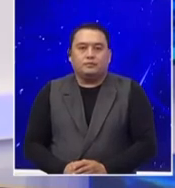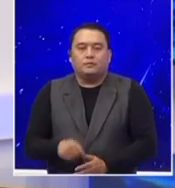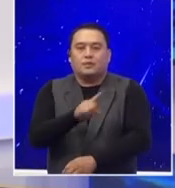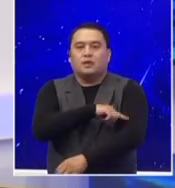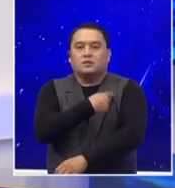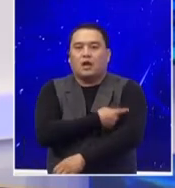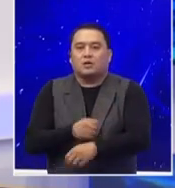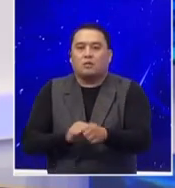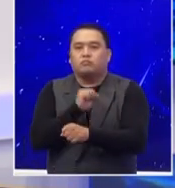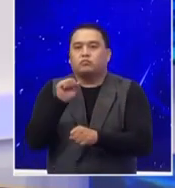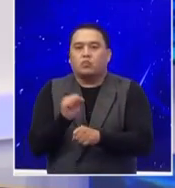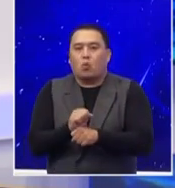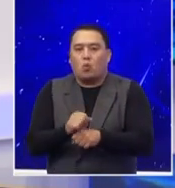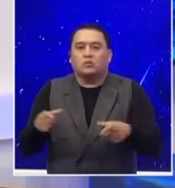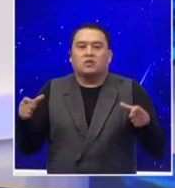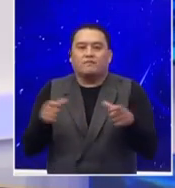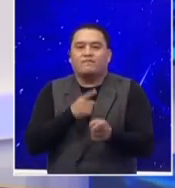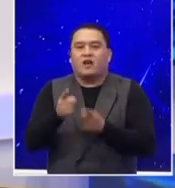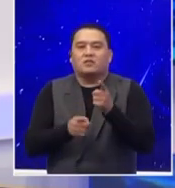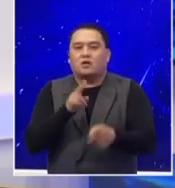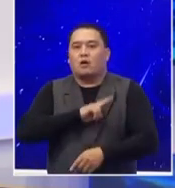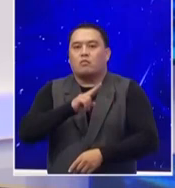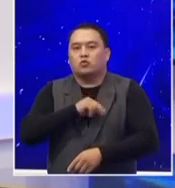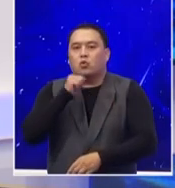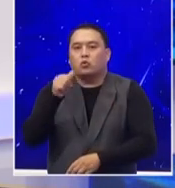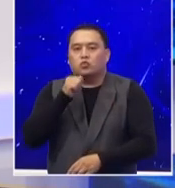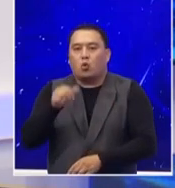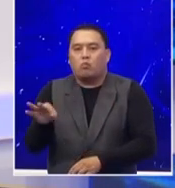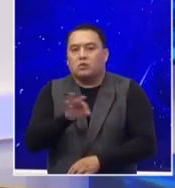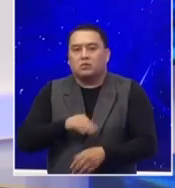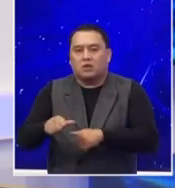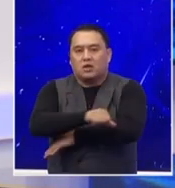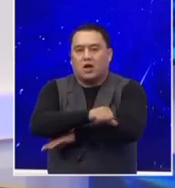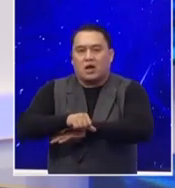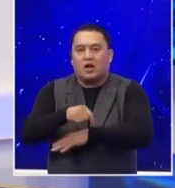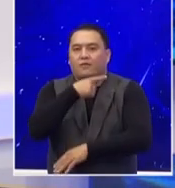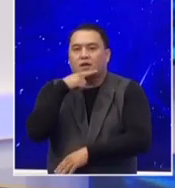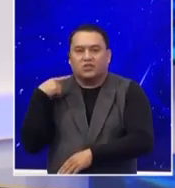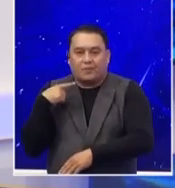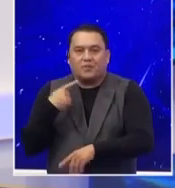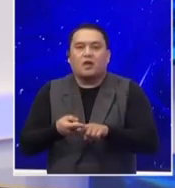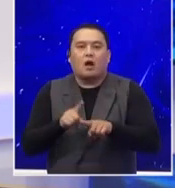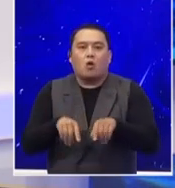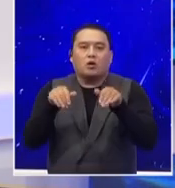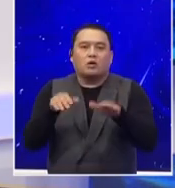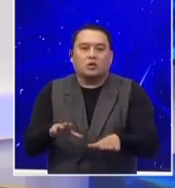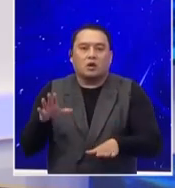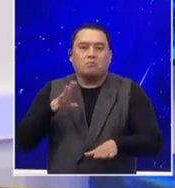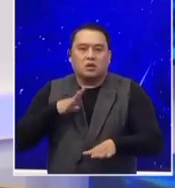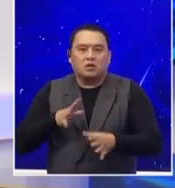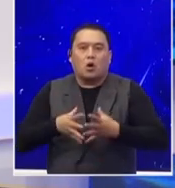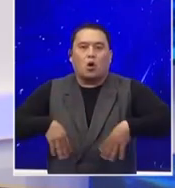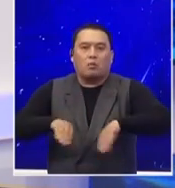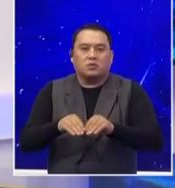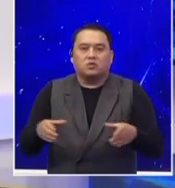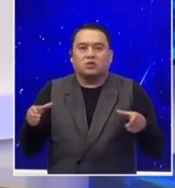Санитарный пост и карантинный стационар возобновили работу в Костанайской области на границе с Россией. Такое решение принял